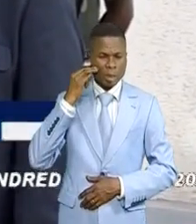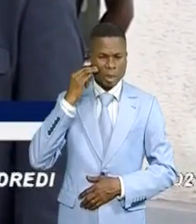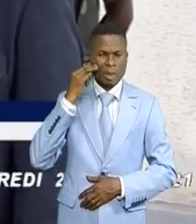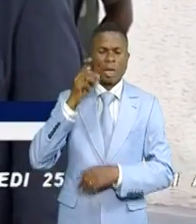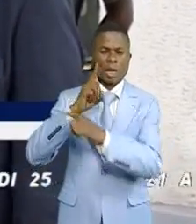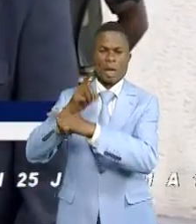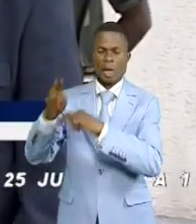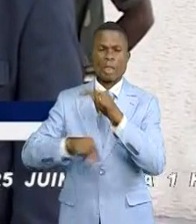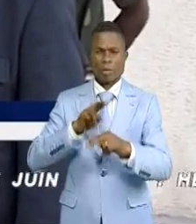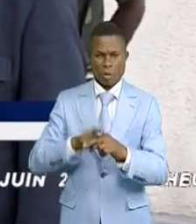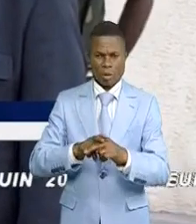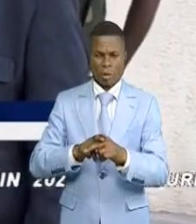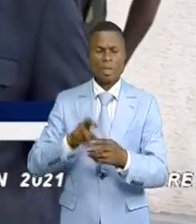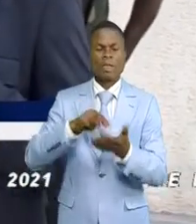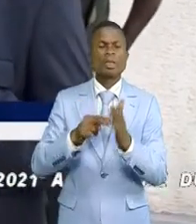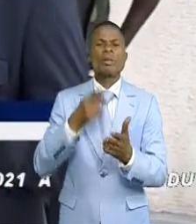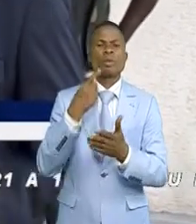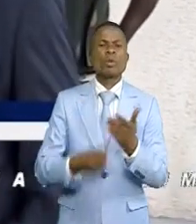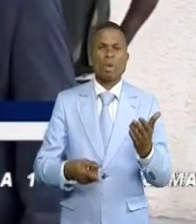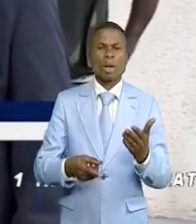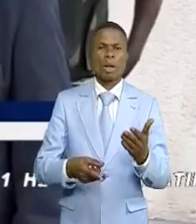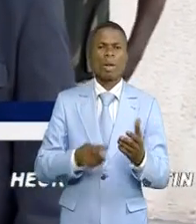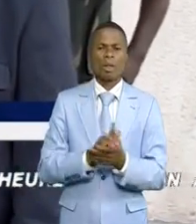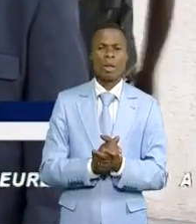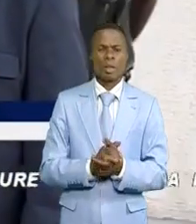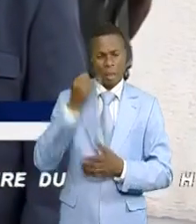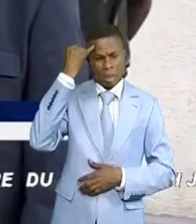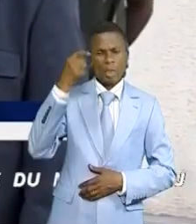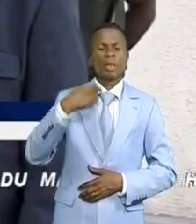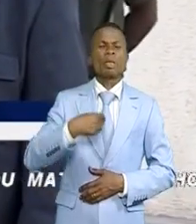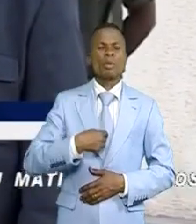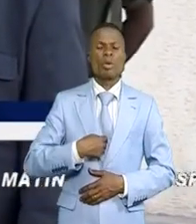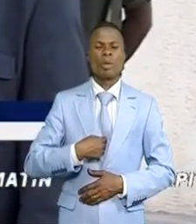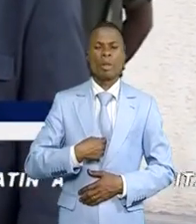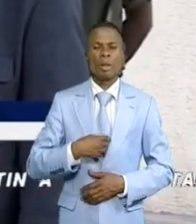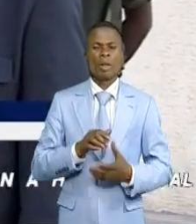temps faits signifie, à mon avis, une